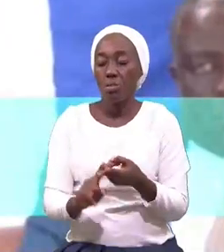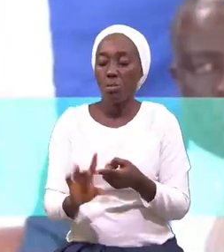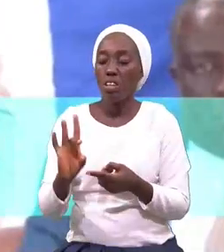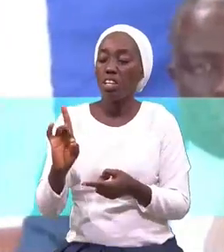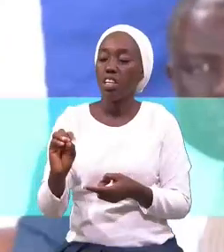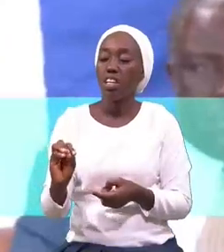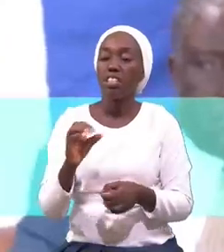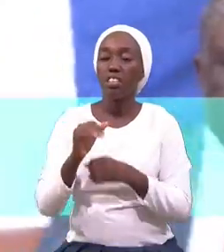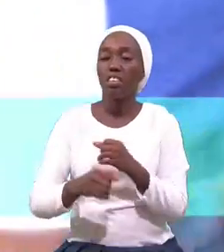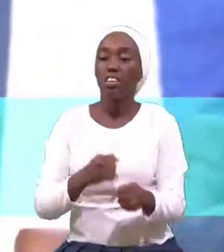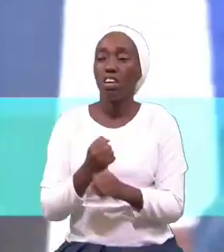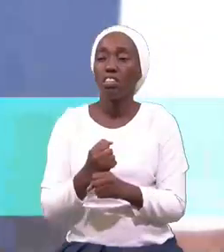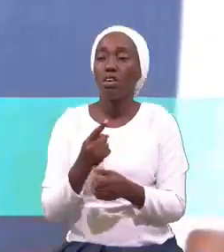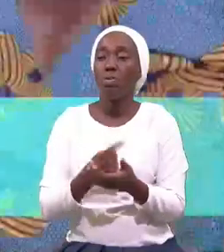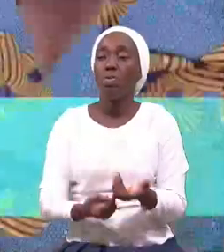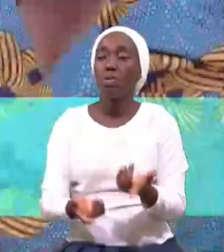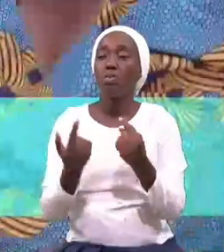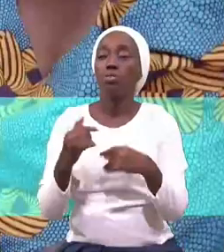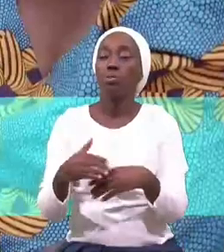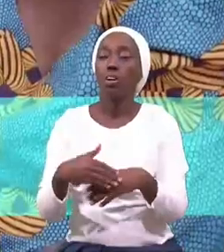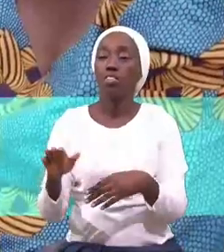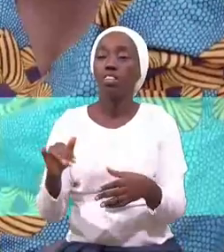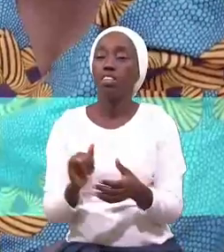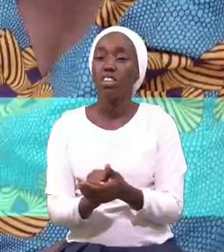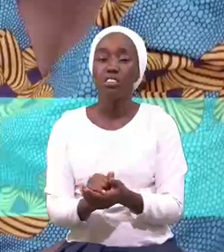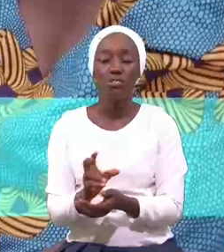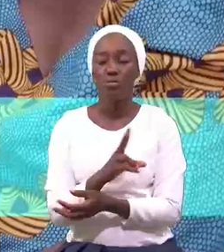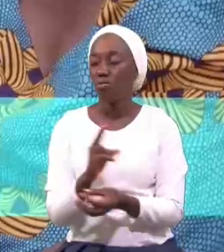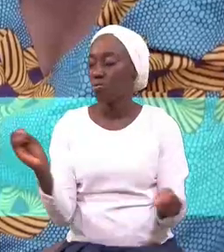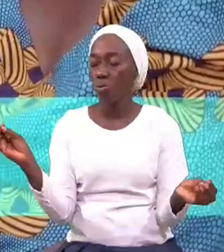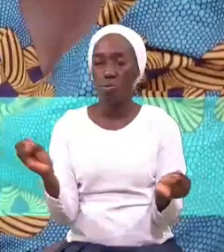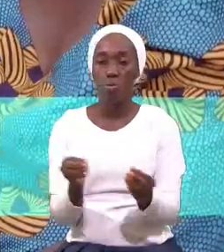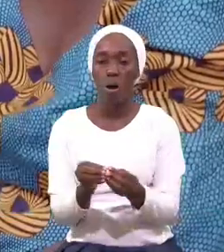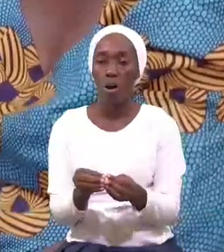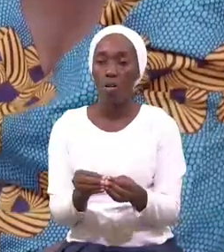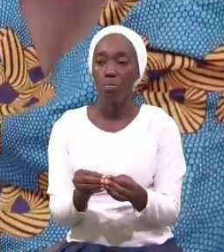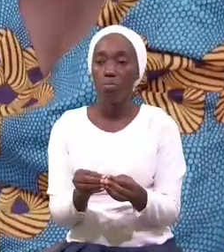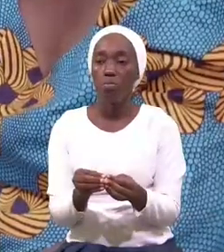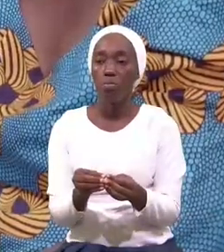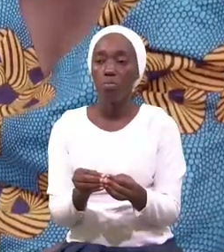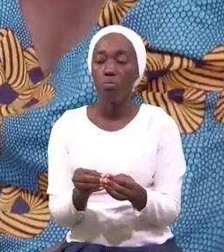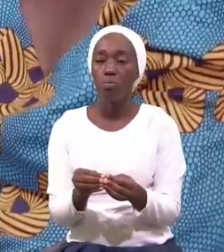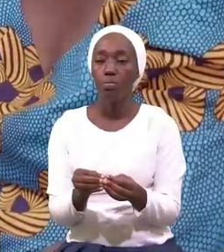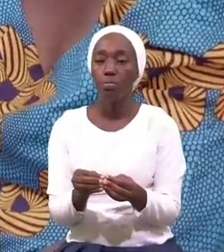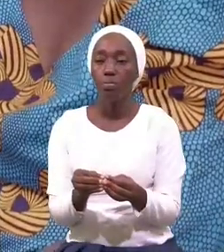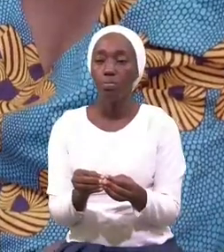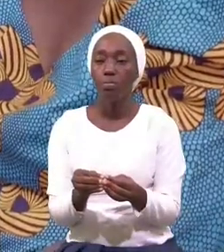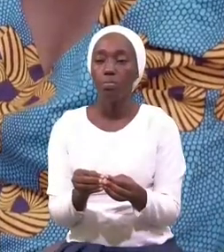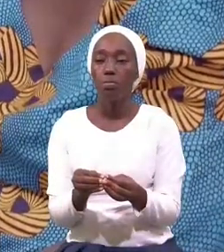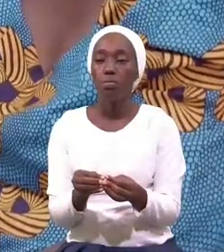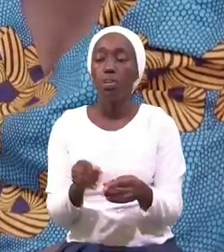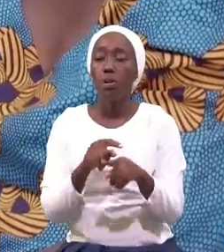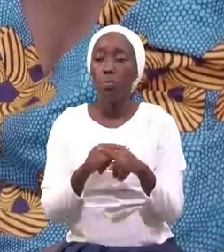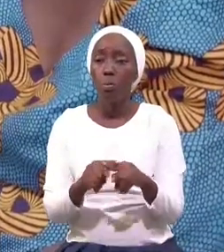Il y a des gens qui se disent, bon, Dieu a dit 70 ans. S'il atteint ça, ça c'est ce que Dieu a dit. Bon, maintenant, s'il arrive à dépasser pour atteindre 80 ans, il a